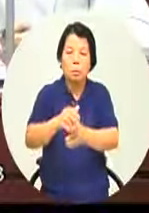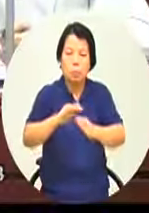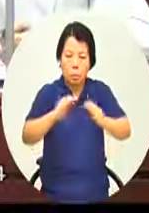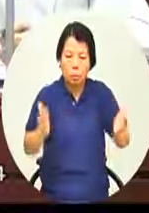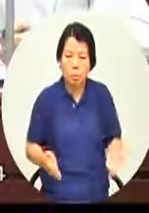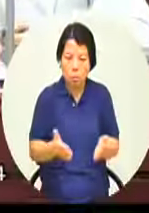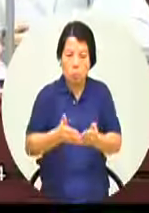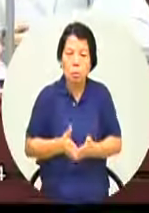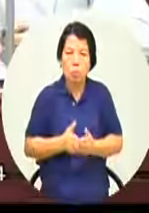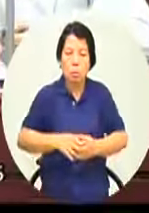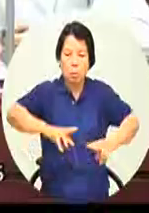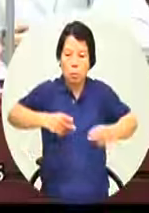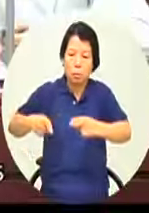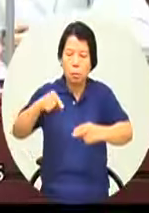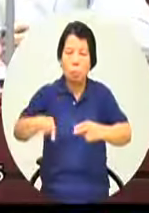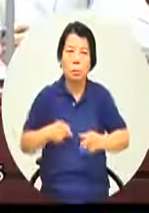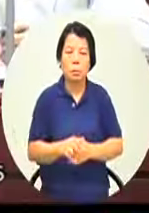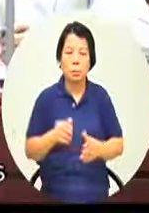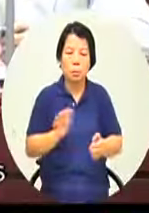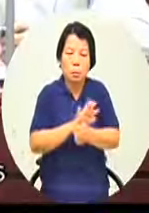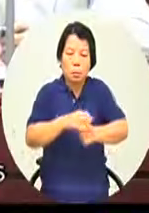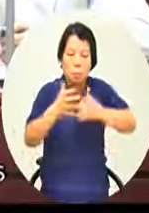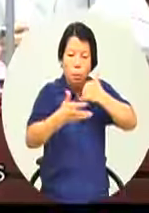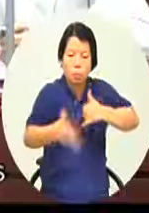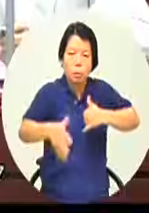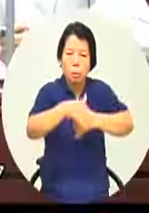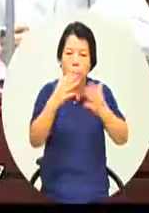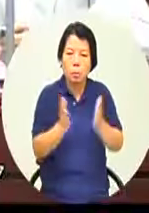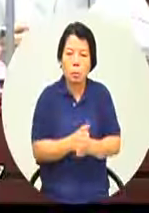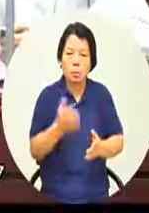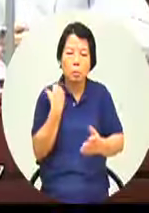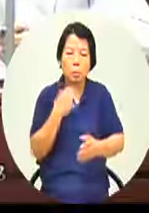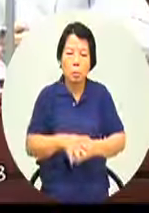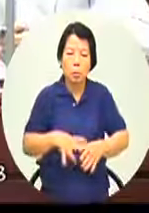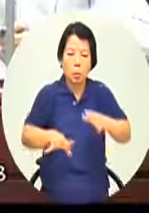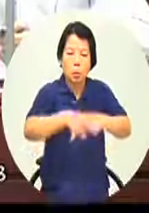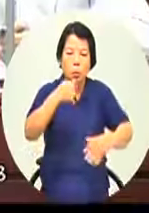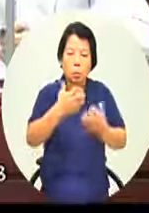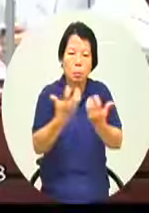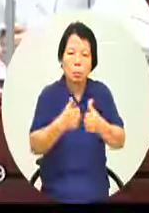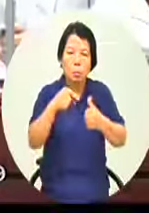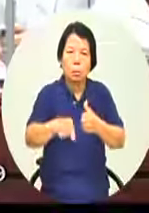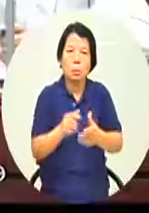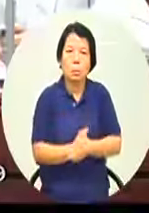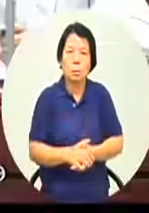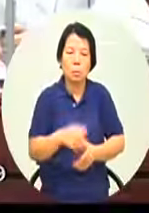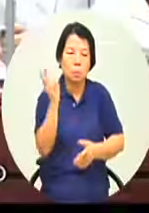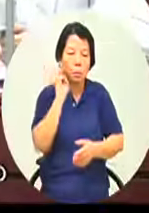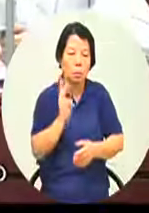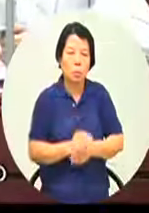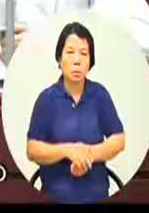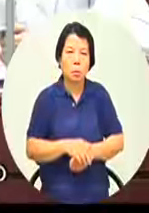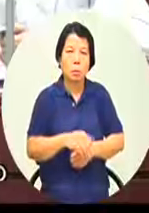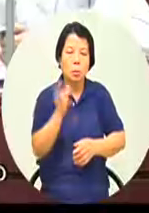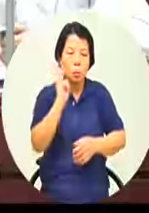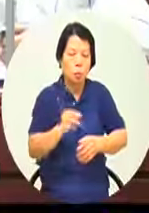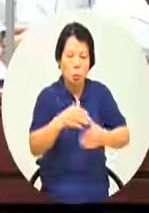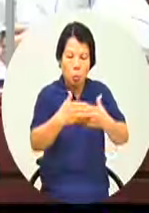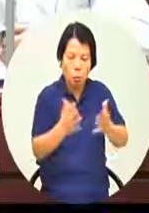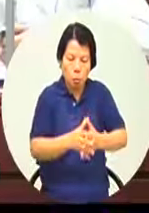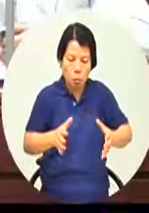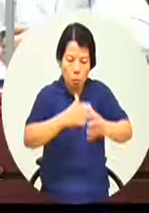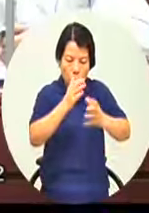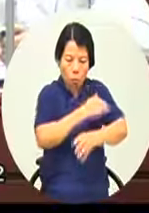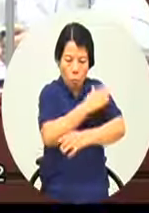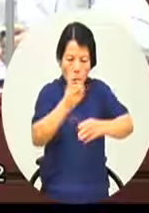全部拦起来，才能在爱河的这个地方全部做抽水机。那抽水站的这个量体要非常非常大， 那你就